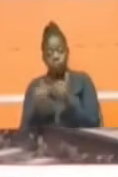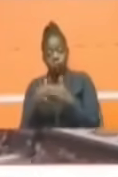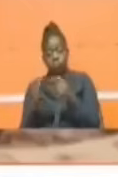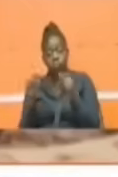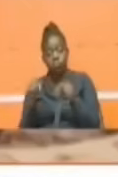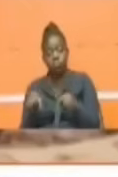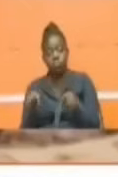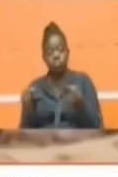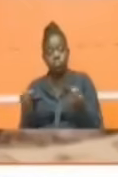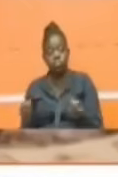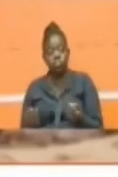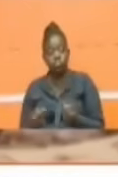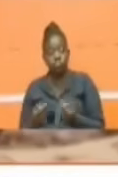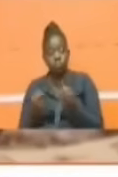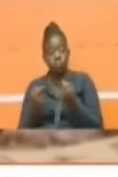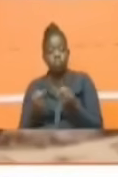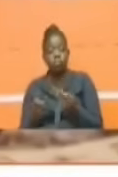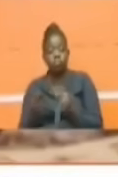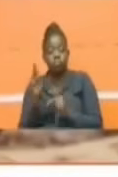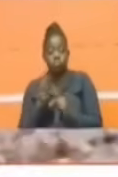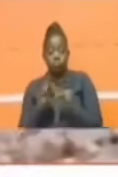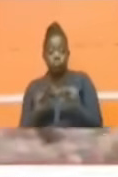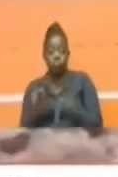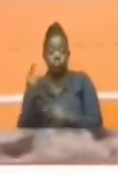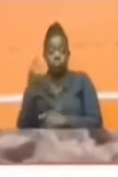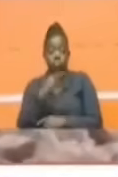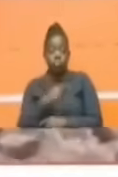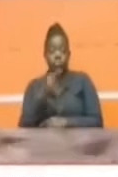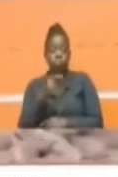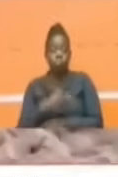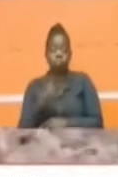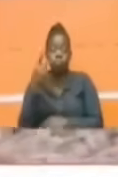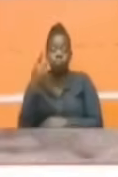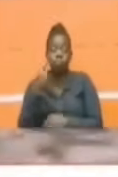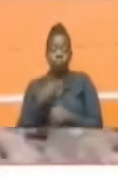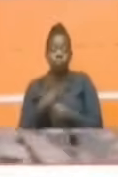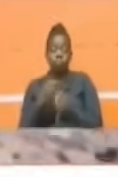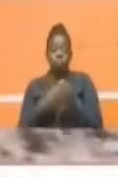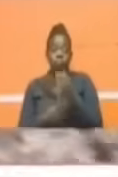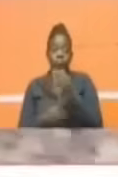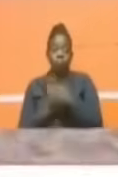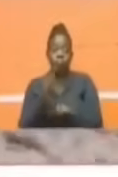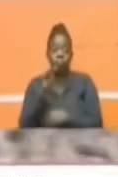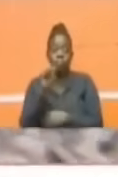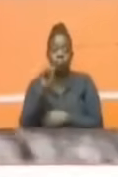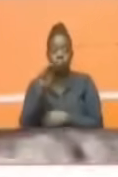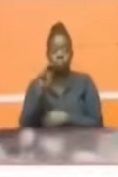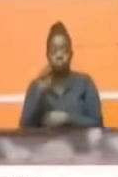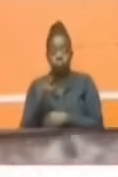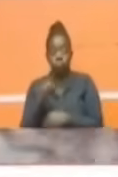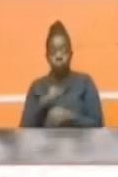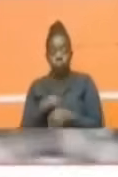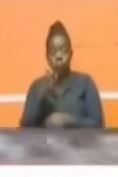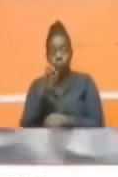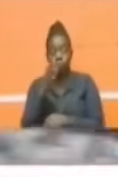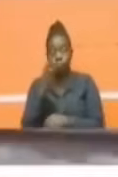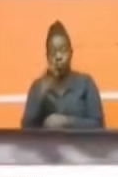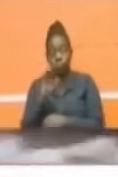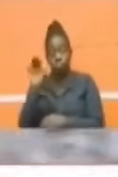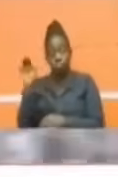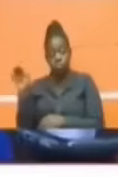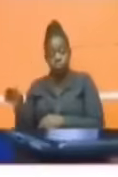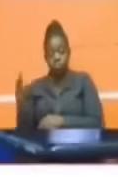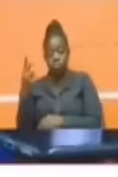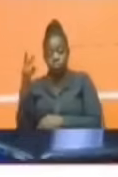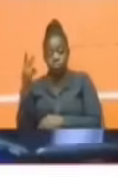leero egenda kutambuzanga abantu buli lunaku emirundi ebiri ku makya okuva e Namanve ku ssaawa 2:00 n'oregula